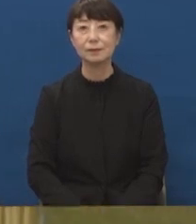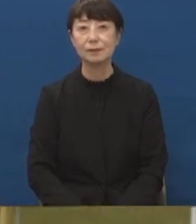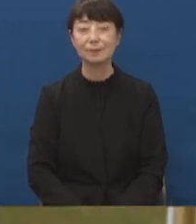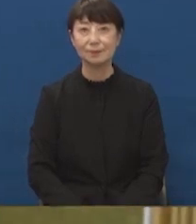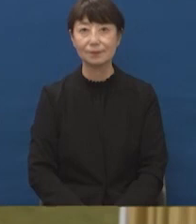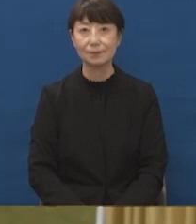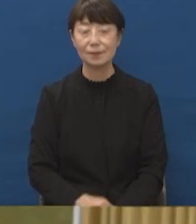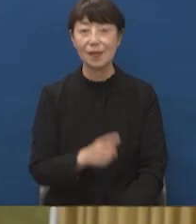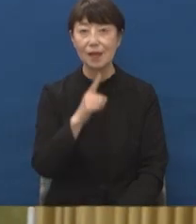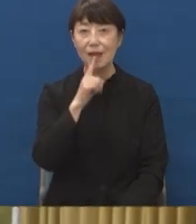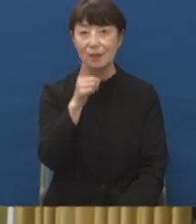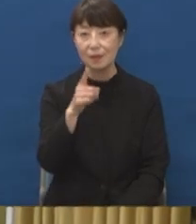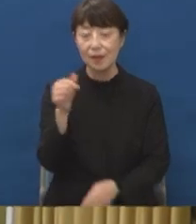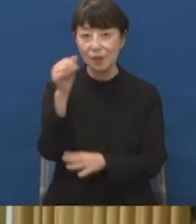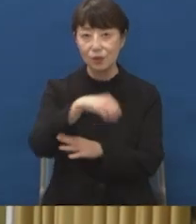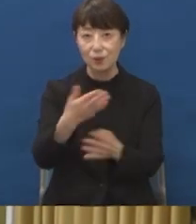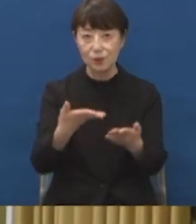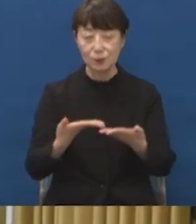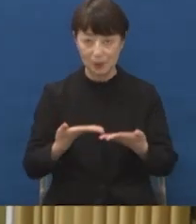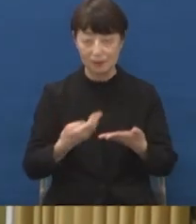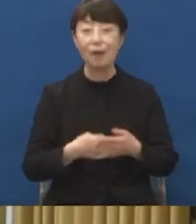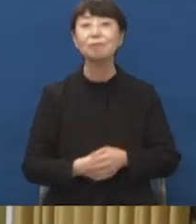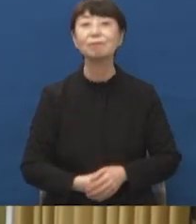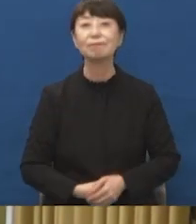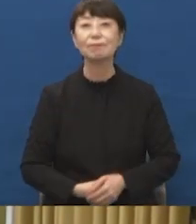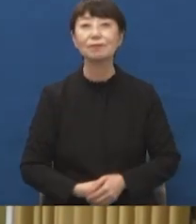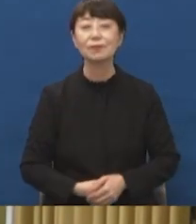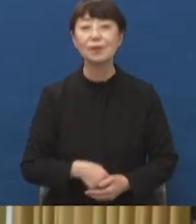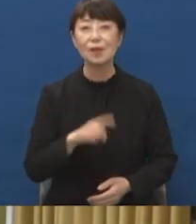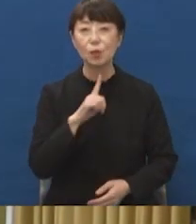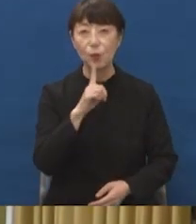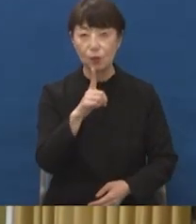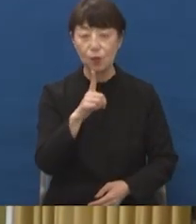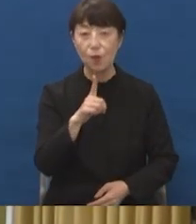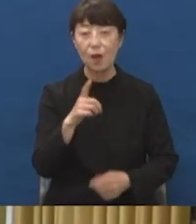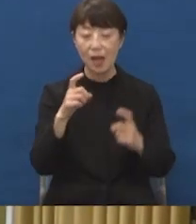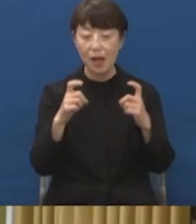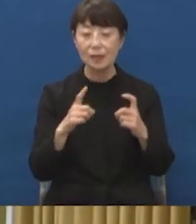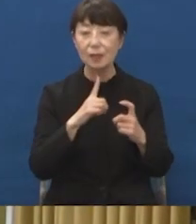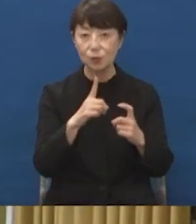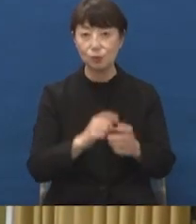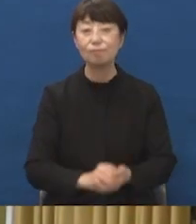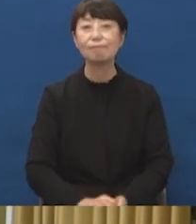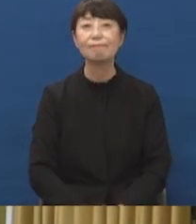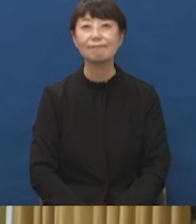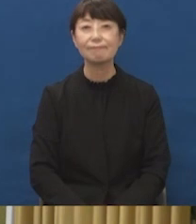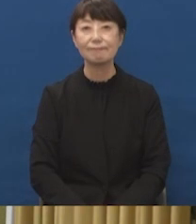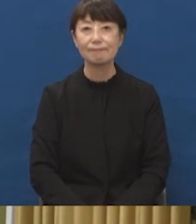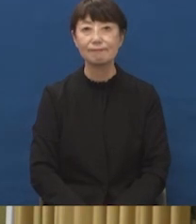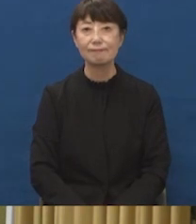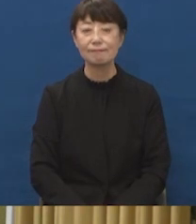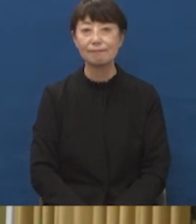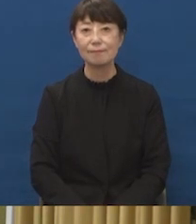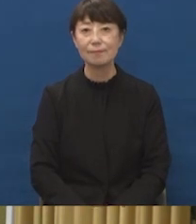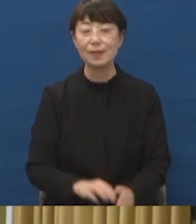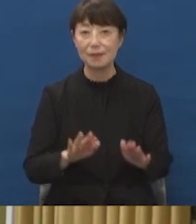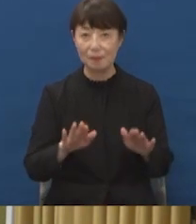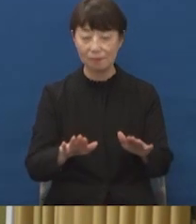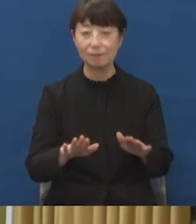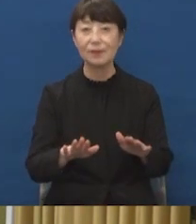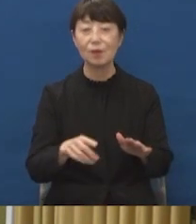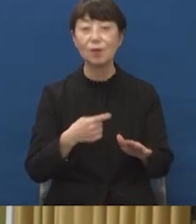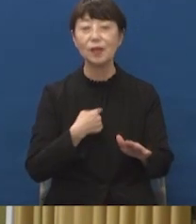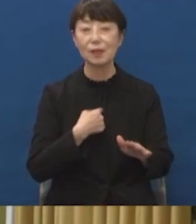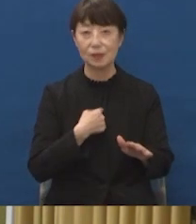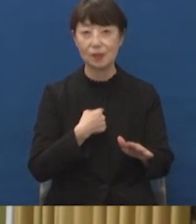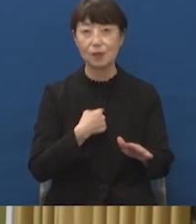発言のお許しをいただきましたので、一言ご挨拶を申し上げます。ただいまは私